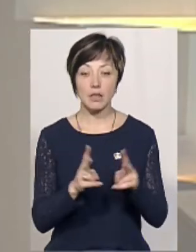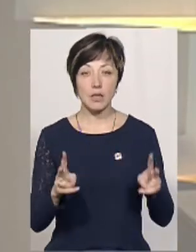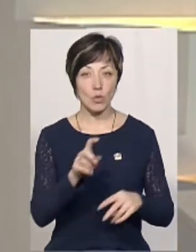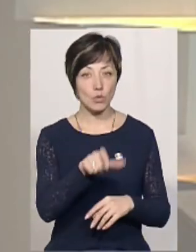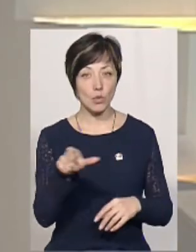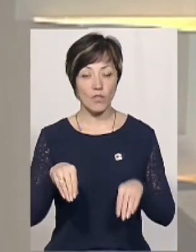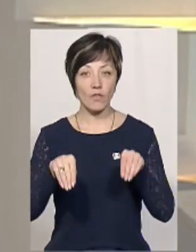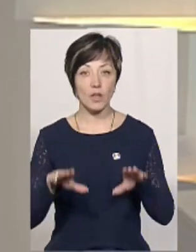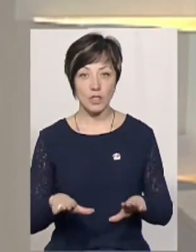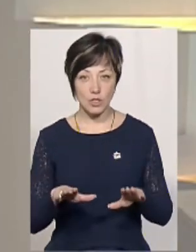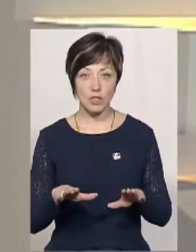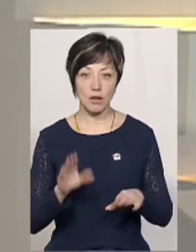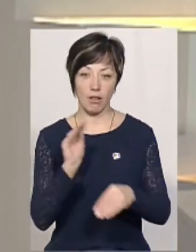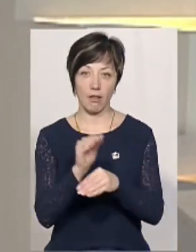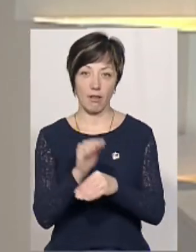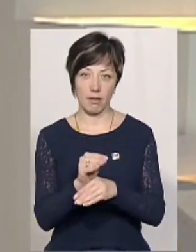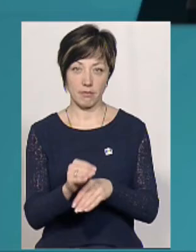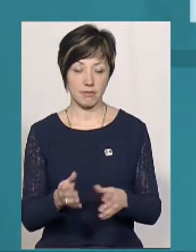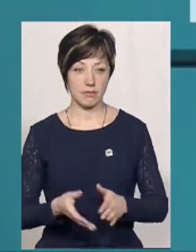хто вирішив звести наклеп.